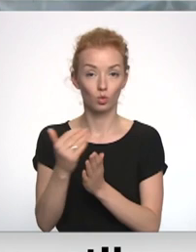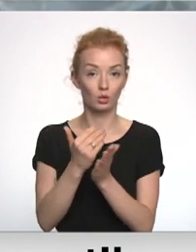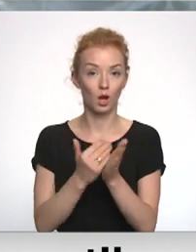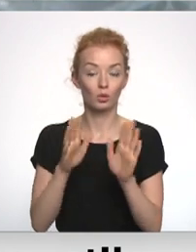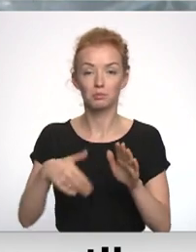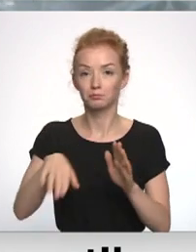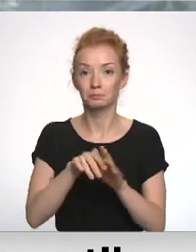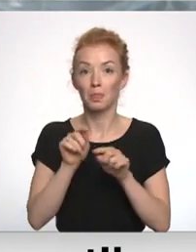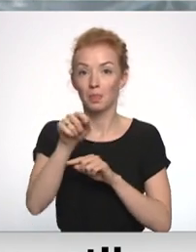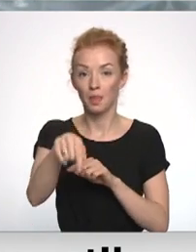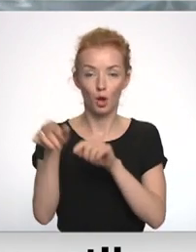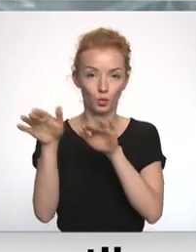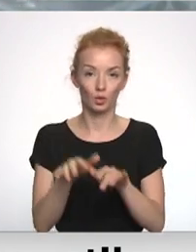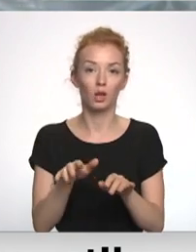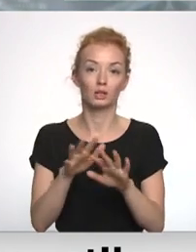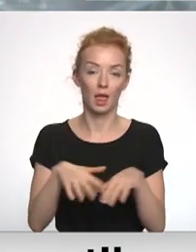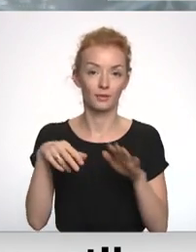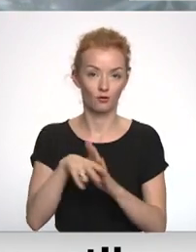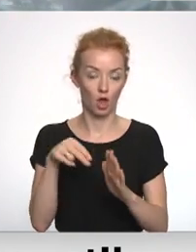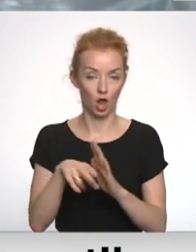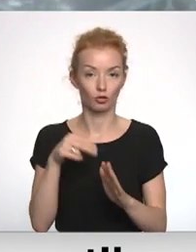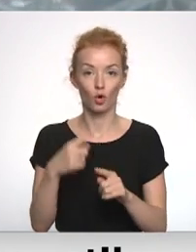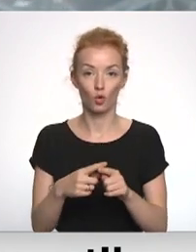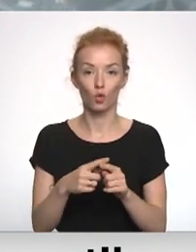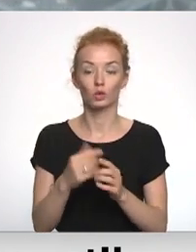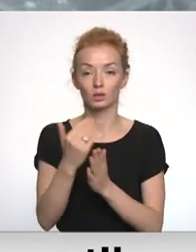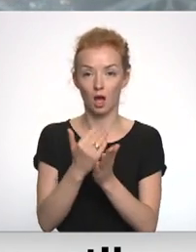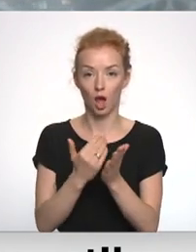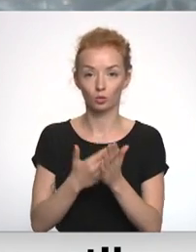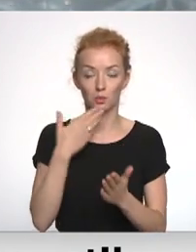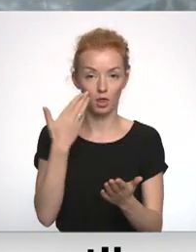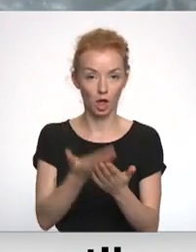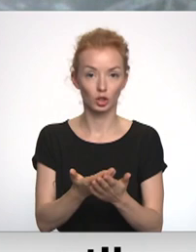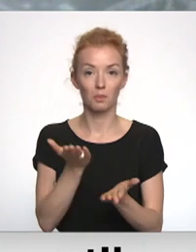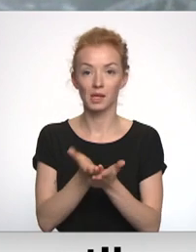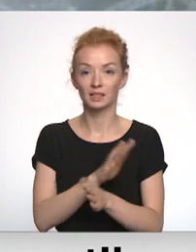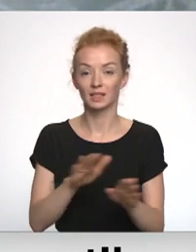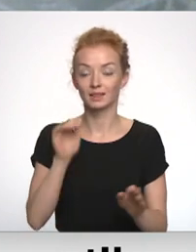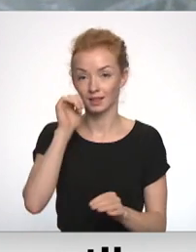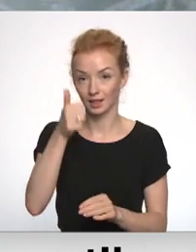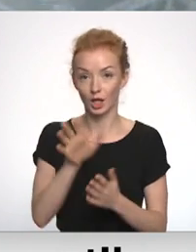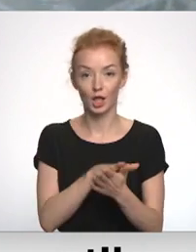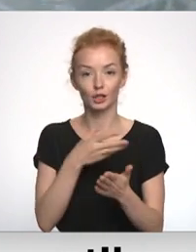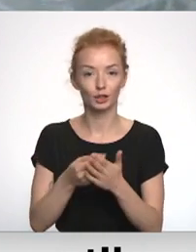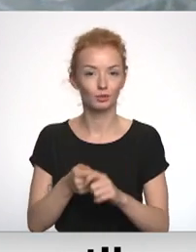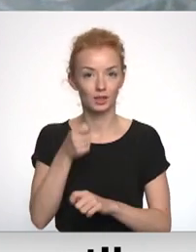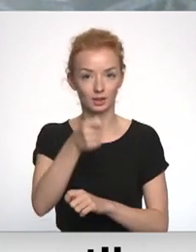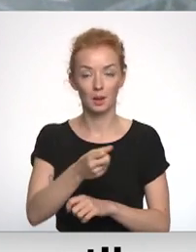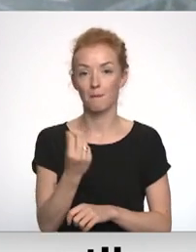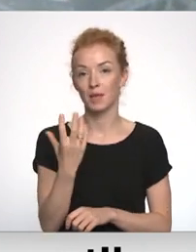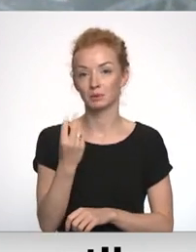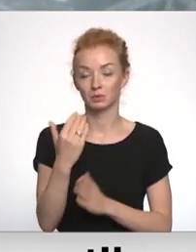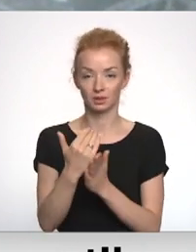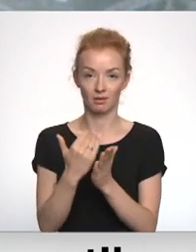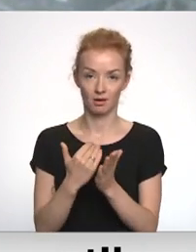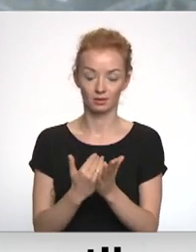piedalītos šoruden gaidāmajās saimas vēlēšanās. Kandidātu sarakstu pieteikšana noslēgsies rīt. Līdz šim iesniegti 15